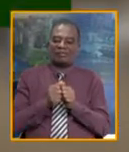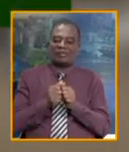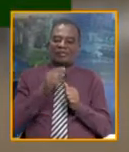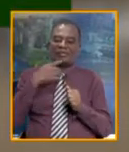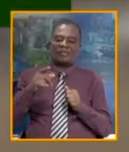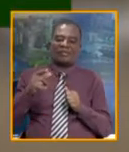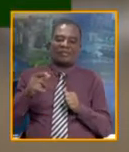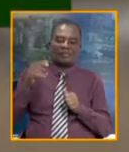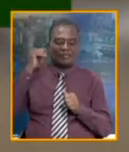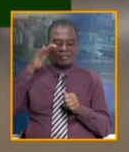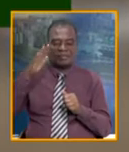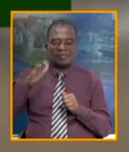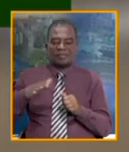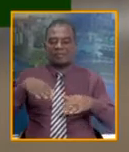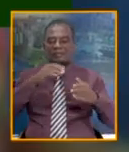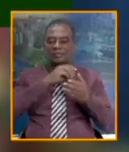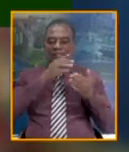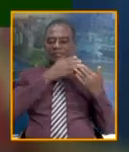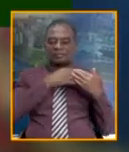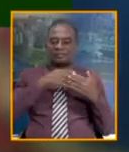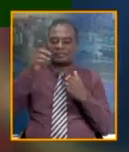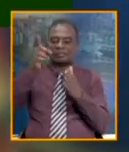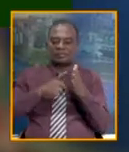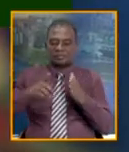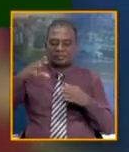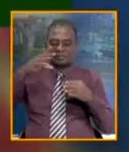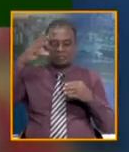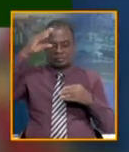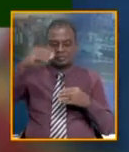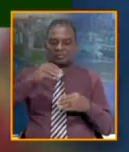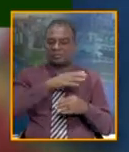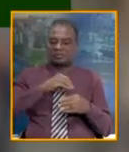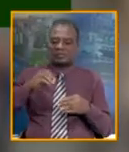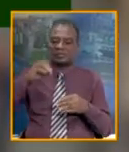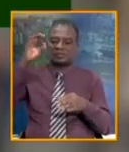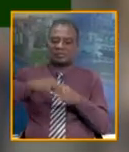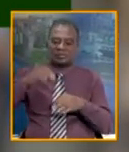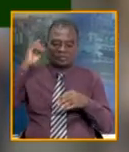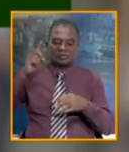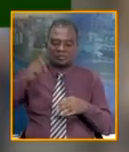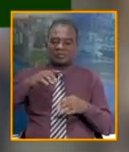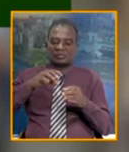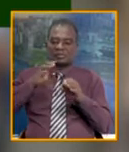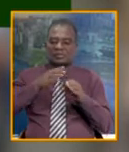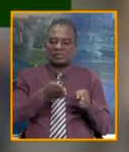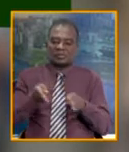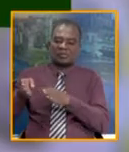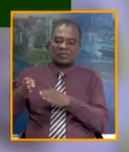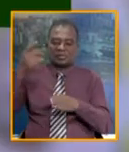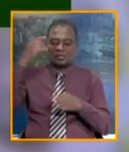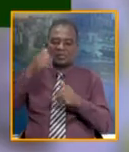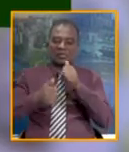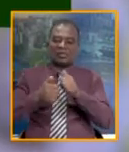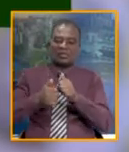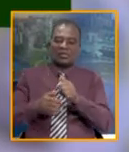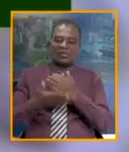Déclaration de Madame la secrétaire d'État chargée des droits de l'homme. L'élection démocratique est le moyen par lequel le peuple choisit librement ses gouvernants,